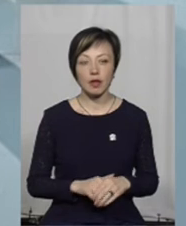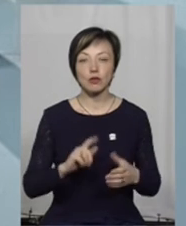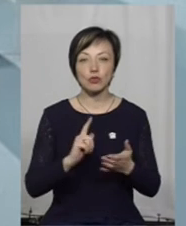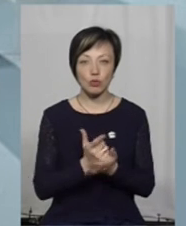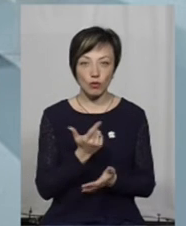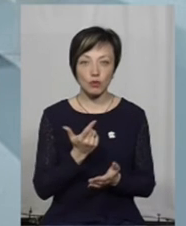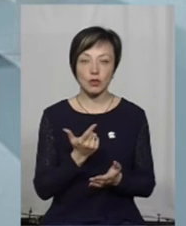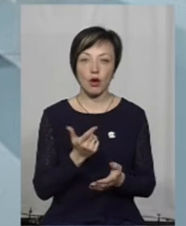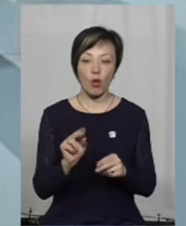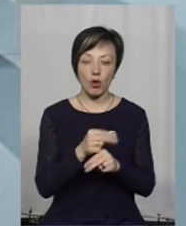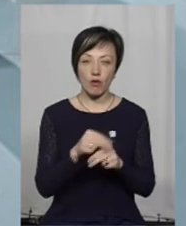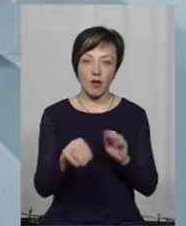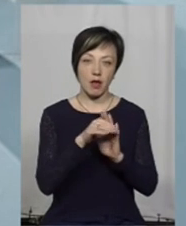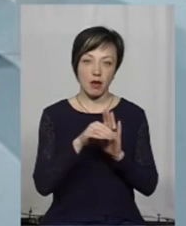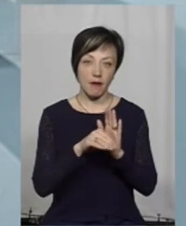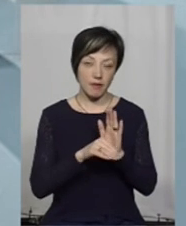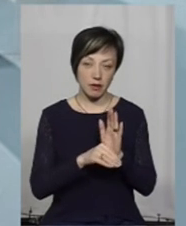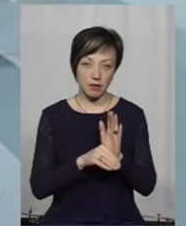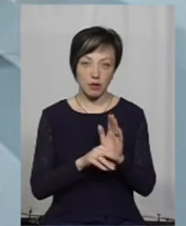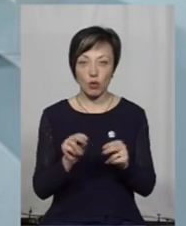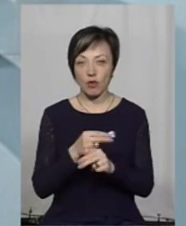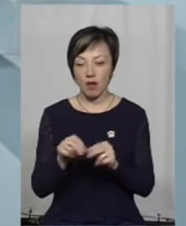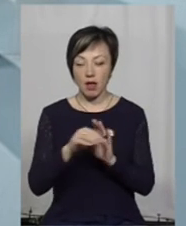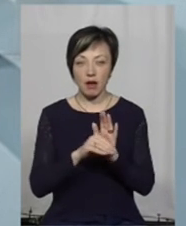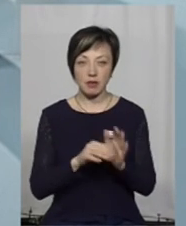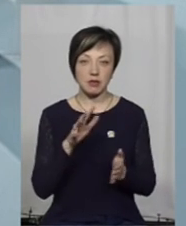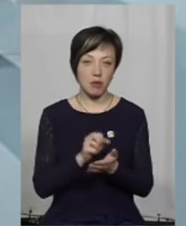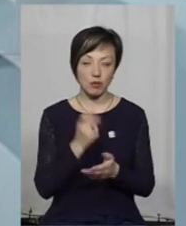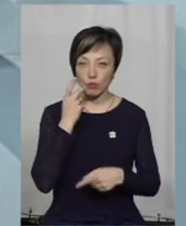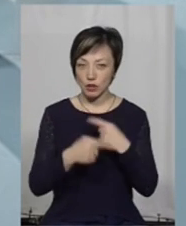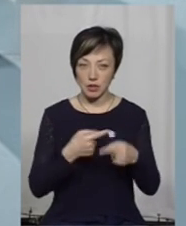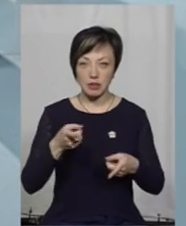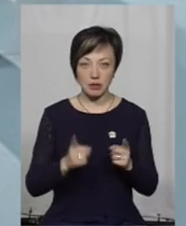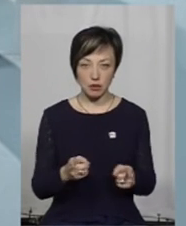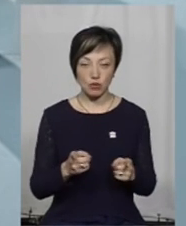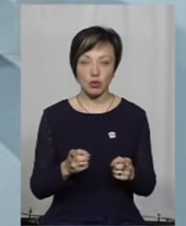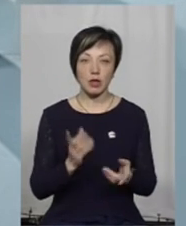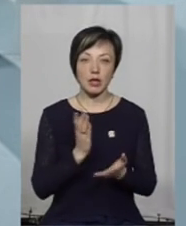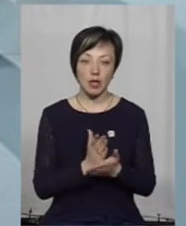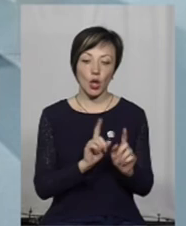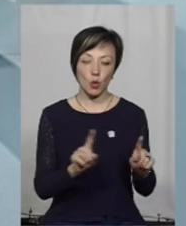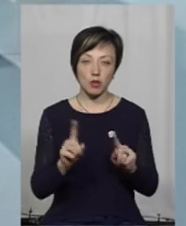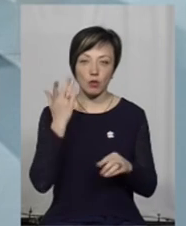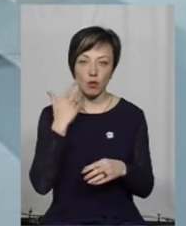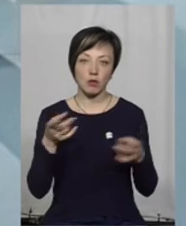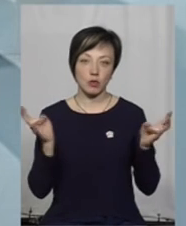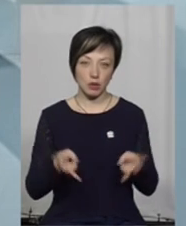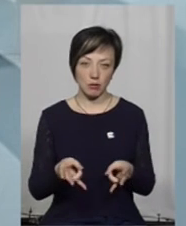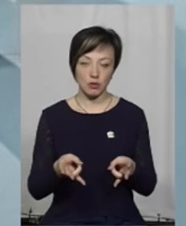Знову ж, коригування графіків. Ну, коригуванням графіків ми займаємось постійно, тому що дійсно є нюанси, коли